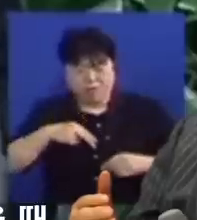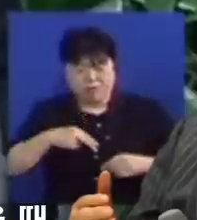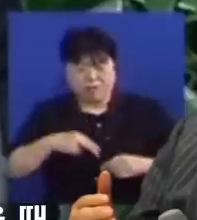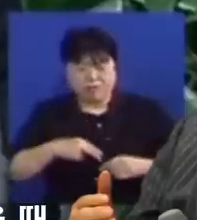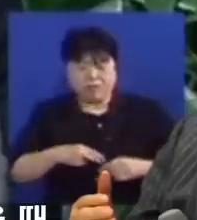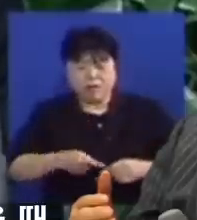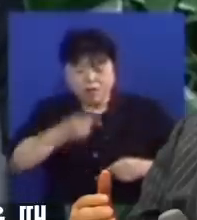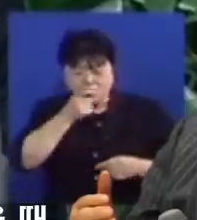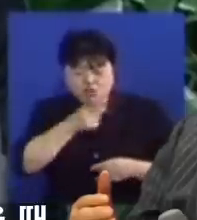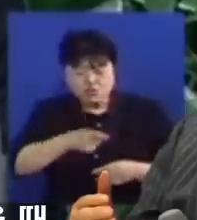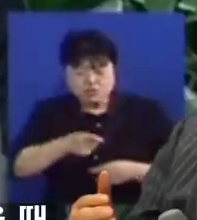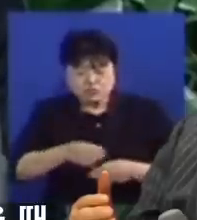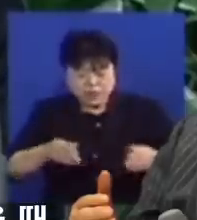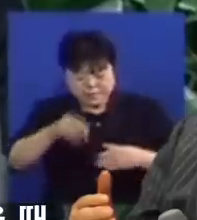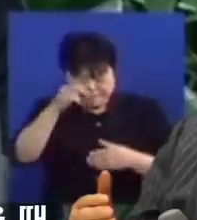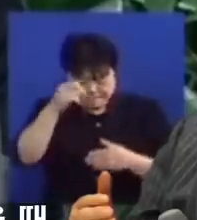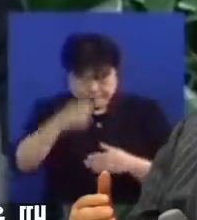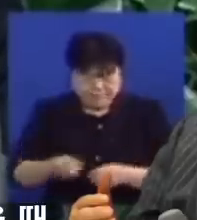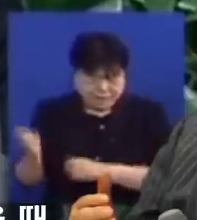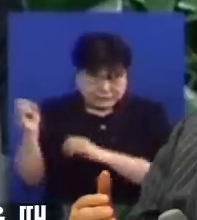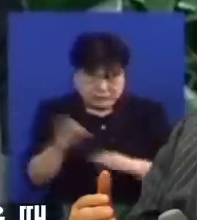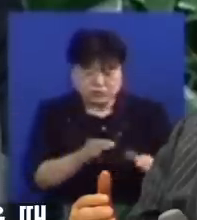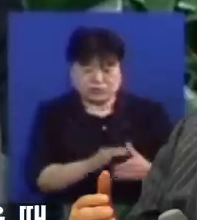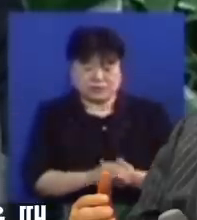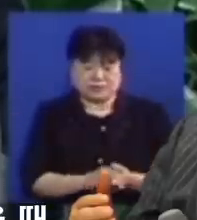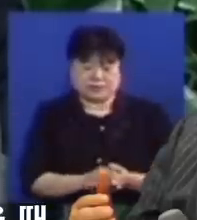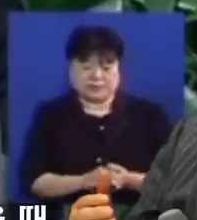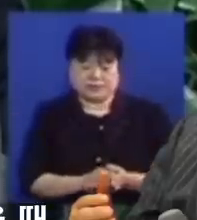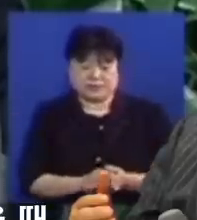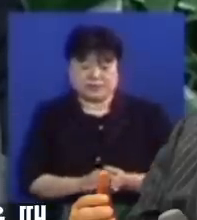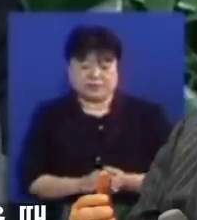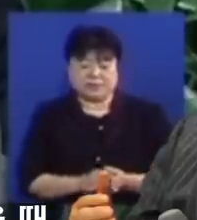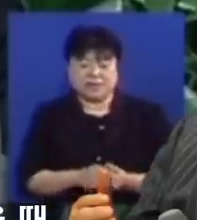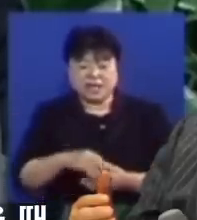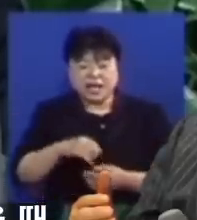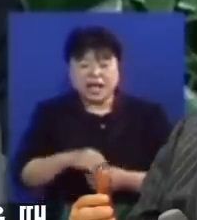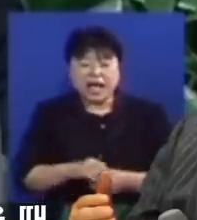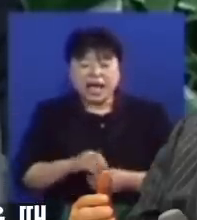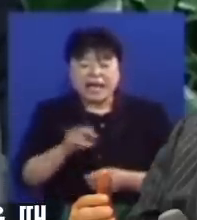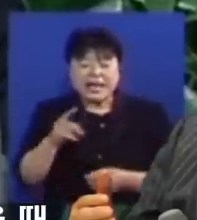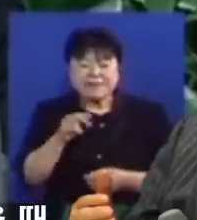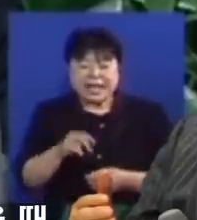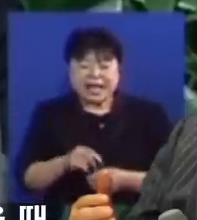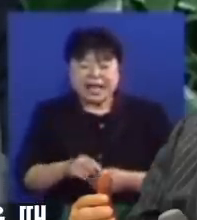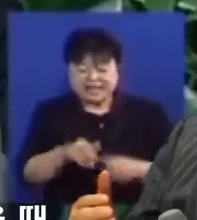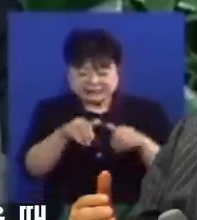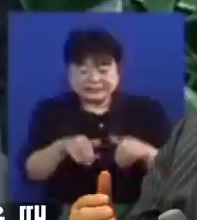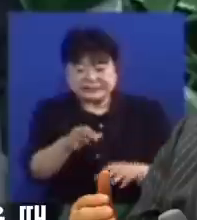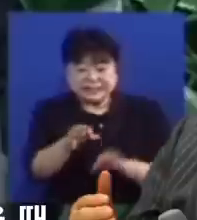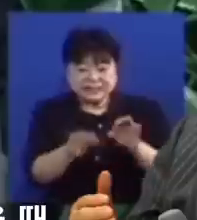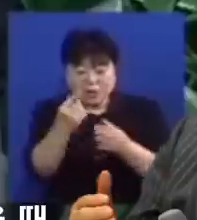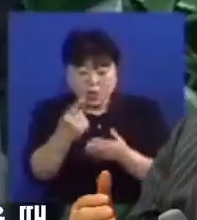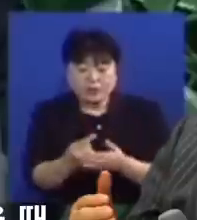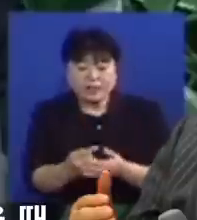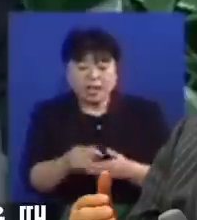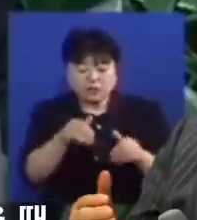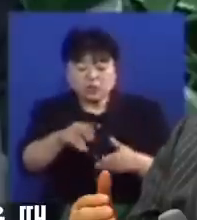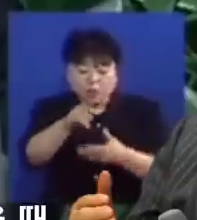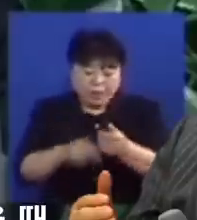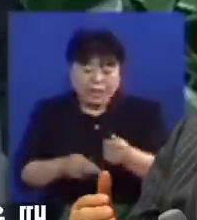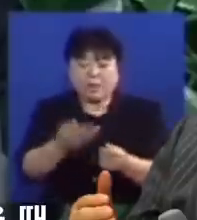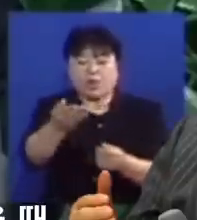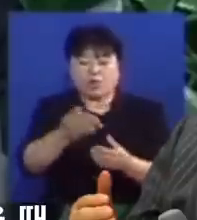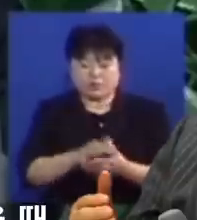우물에 던져 넣었다가 아라비안 대상이 오니까 종의 돈을 받고 종으로